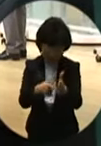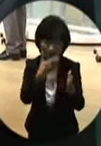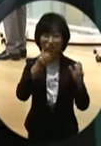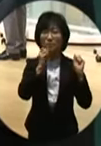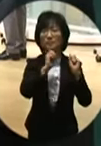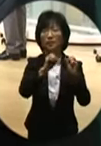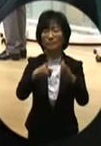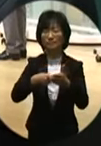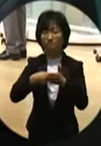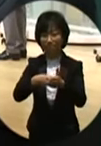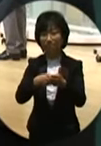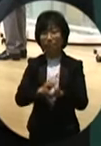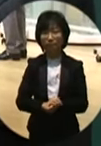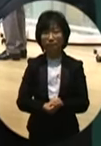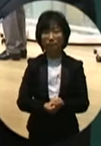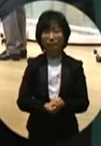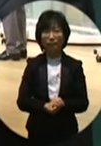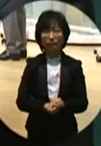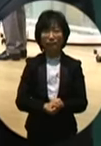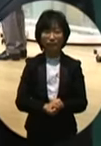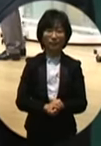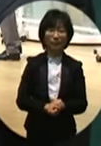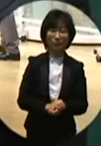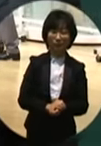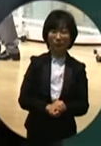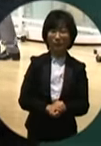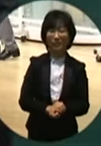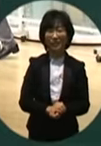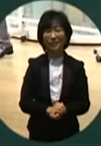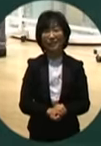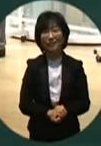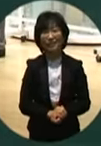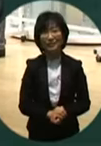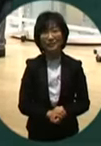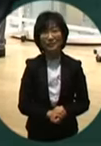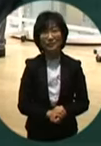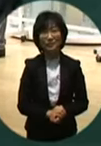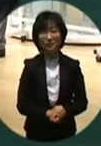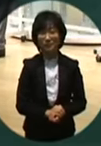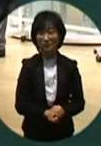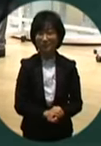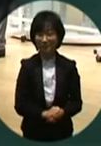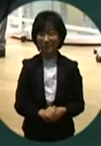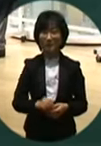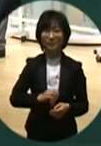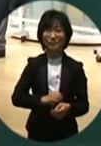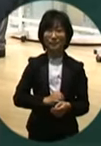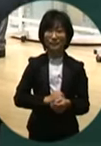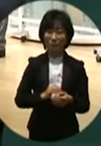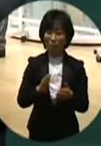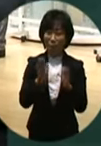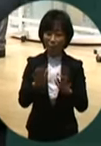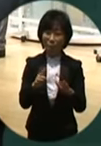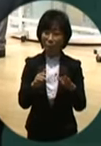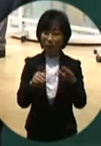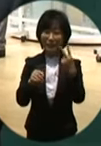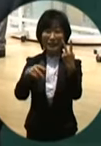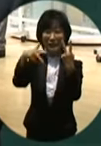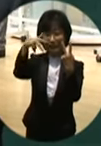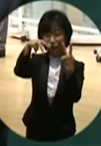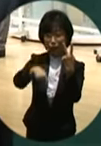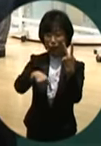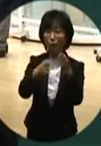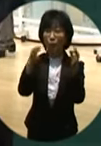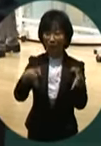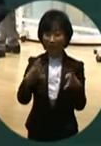exhaustion. 도대체 이해가 안 되잖아요. And you cannot understand. 이번에 우리 막 거의 두 주를 해외로 돌아다녔잖아요. Think about it. Just